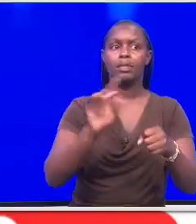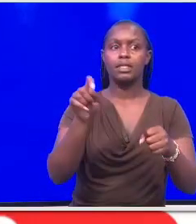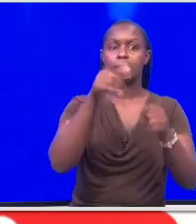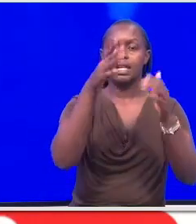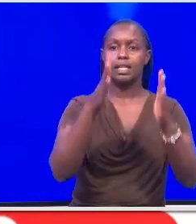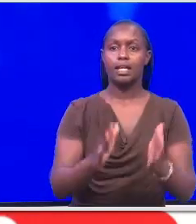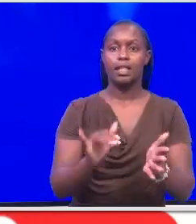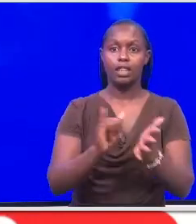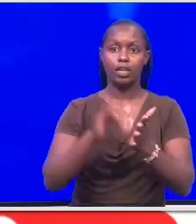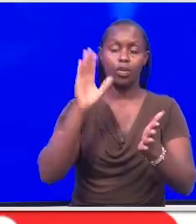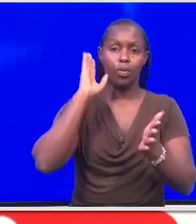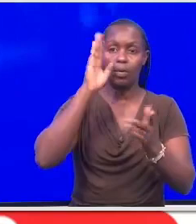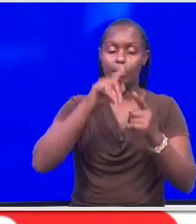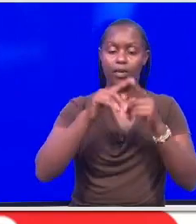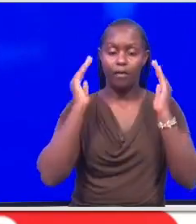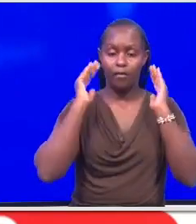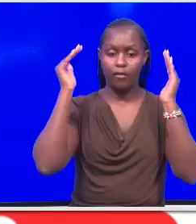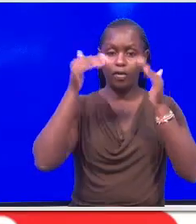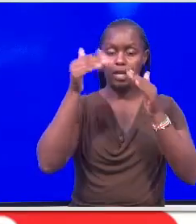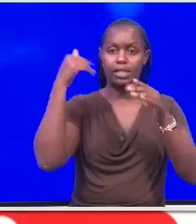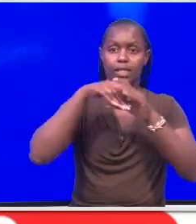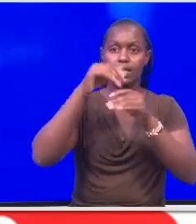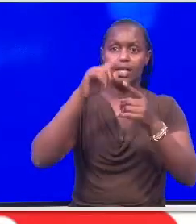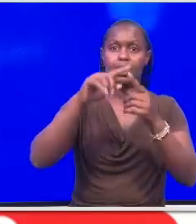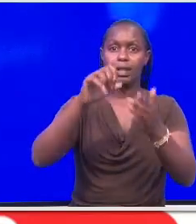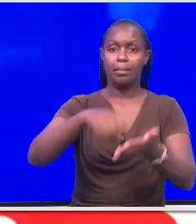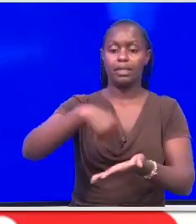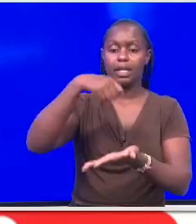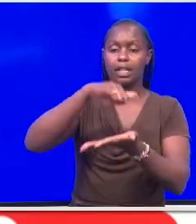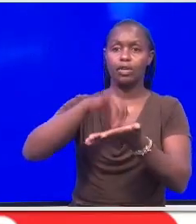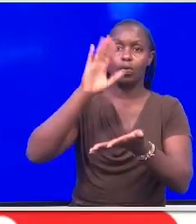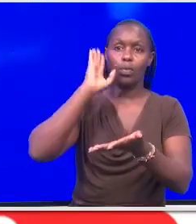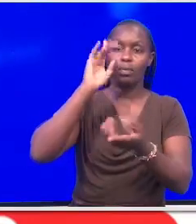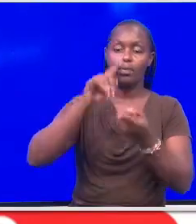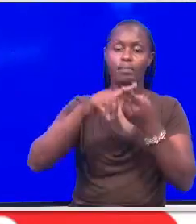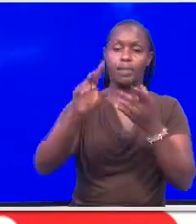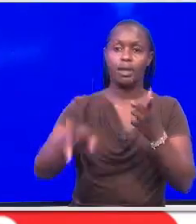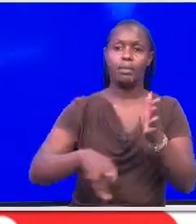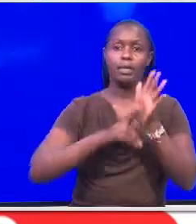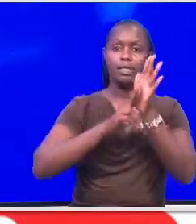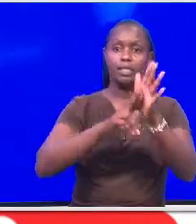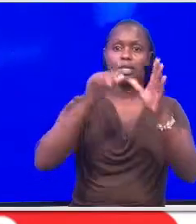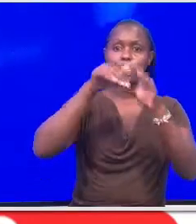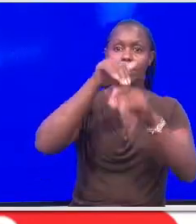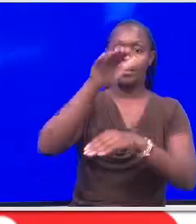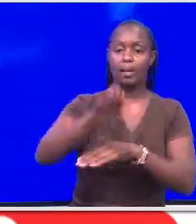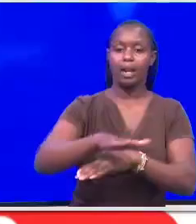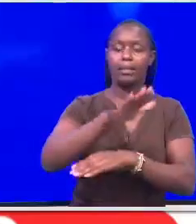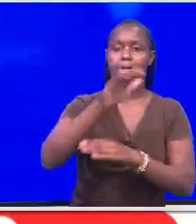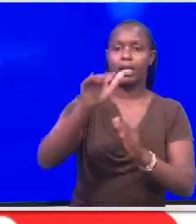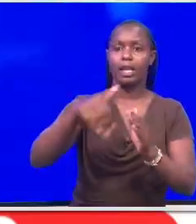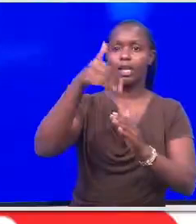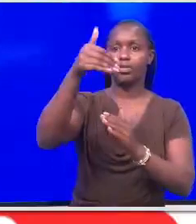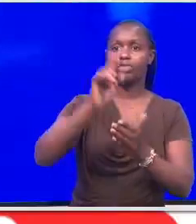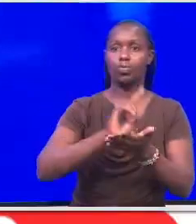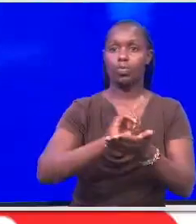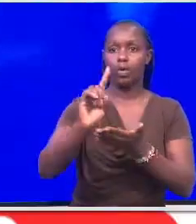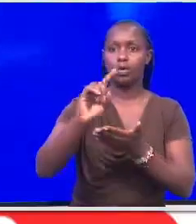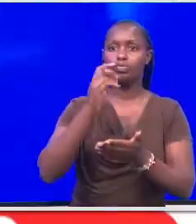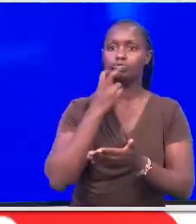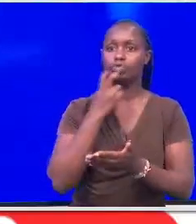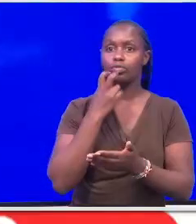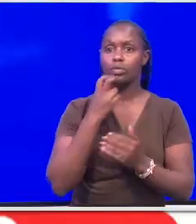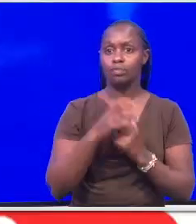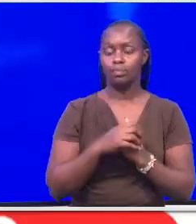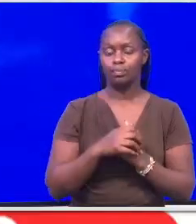ripoti ya kamati ya bunge ya fedha itakayowasilishwa bungeni Jumanne ijayo. Na mimi nauliza kwa unyenyekevu sana,